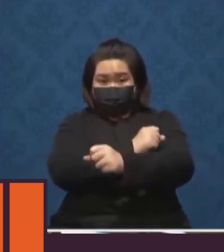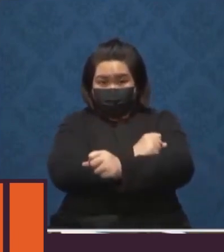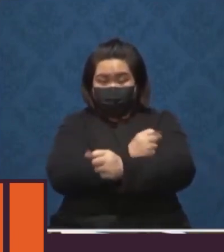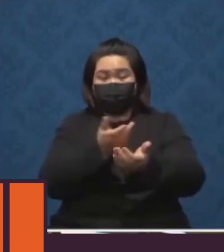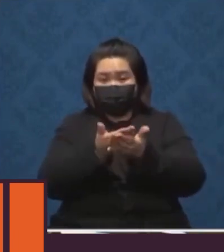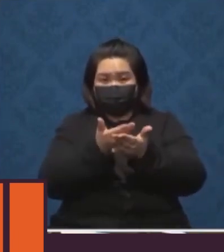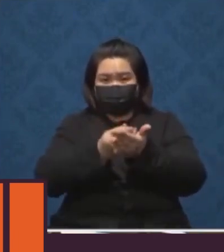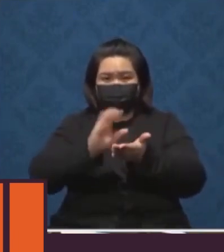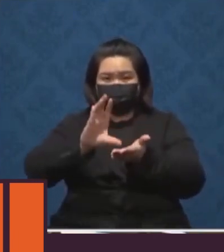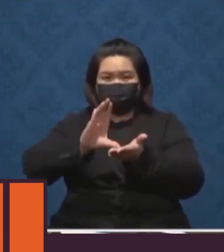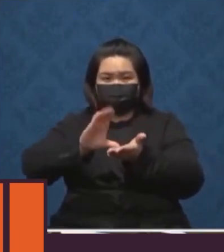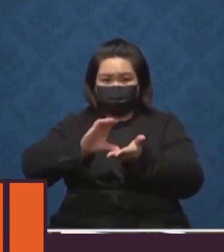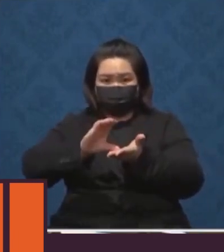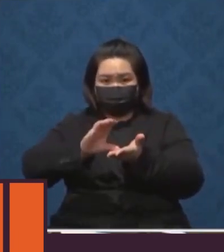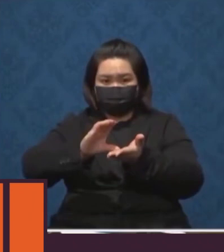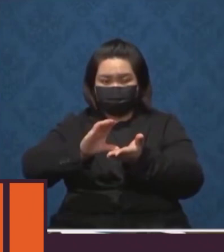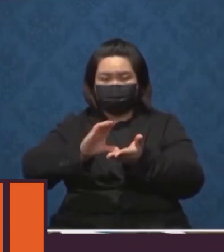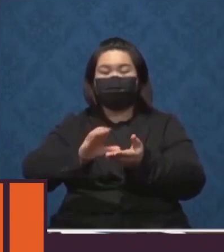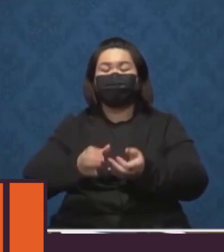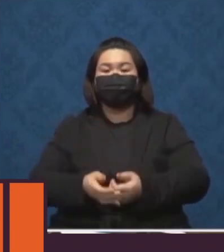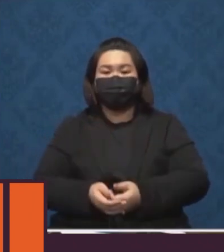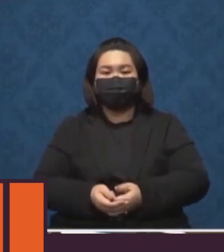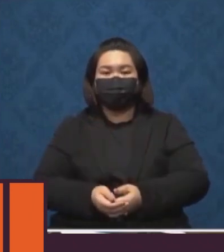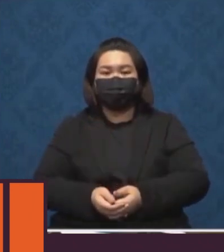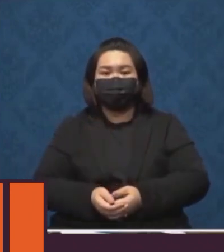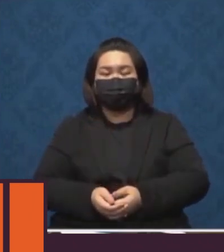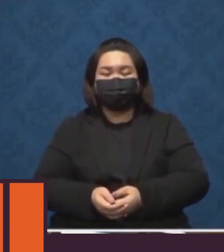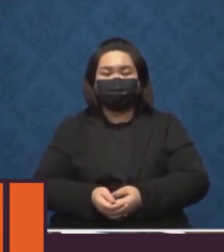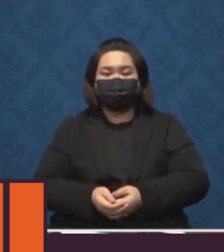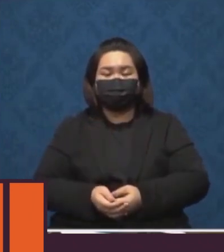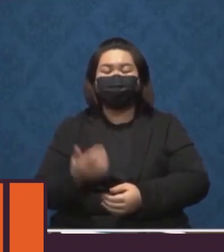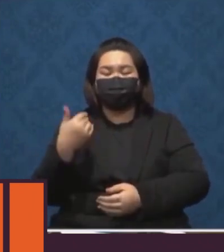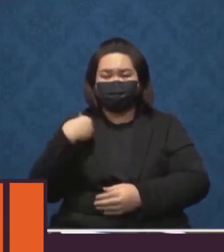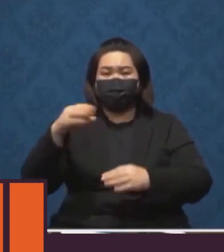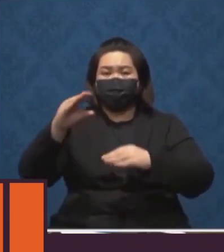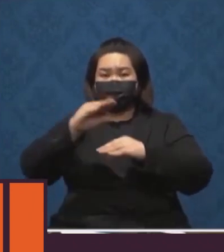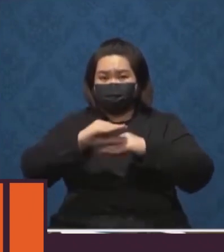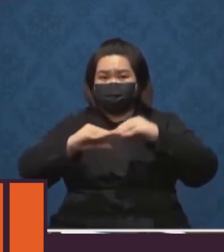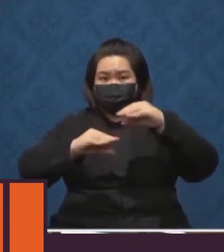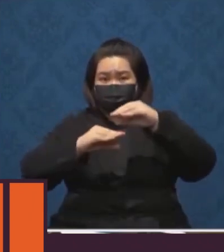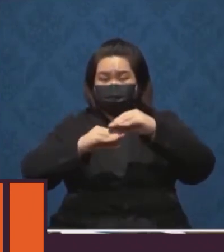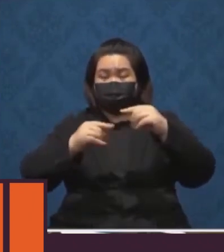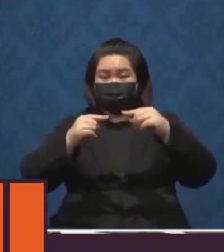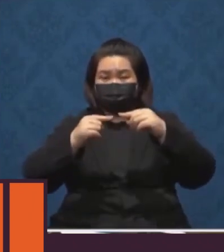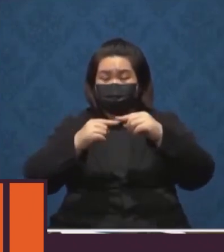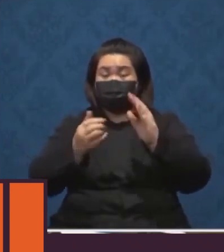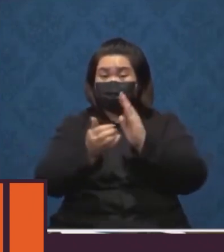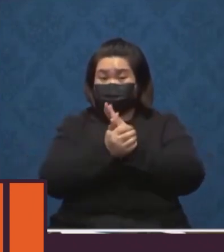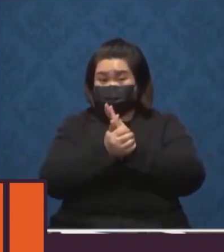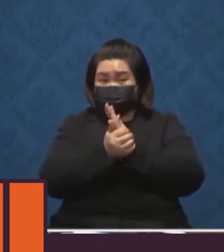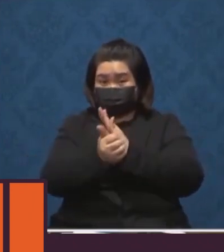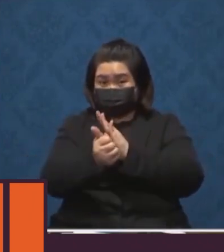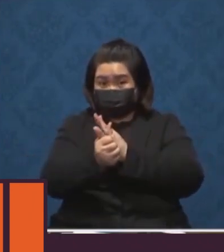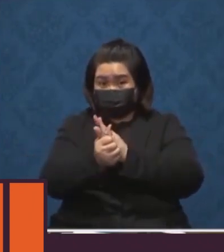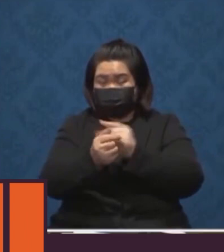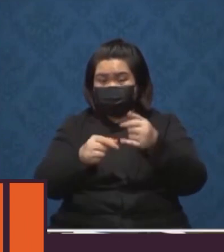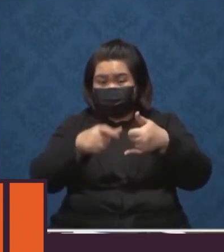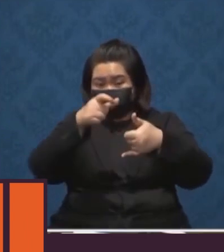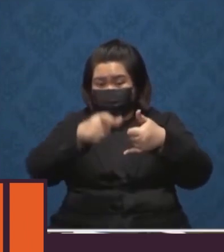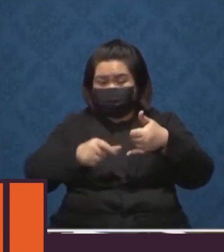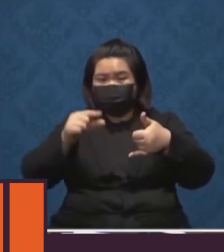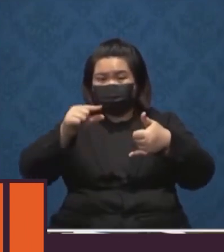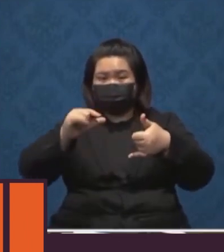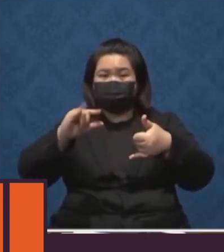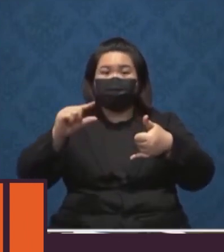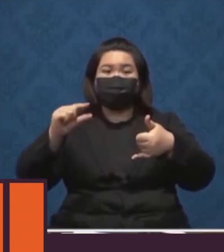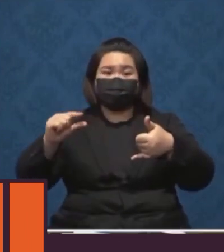ับใส่วนของโครงการพัฒนาหักษะเฉพาะทางของแรงงานอสระยุค